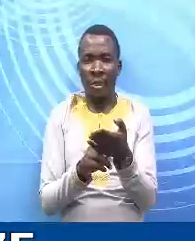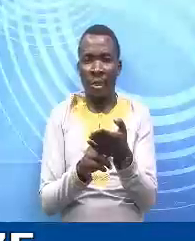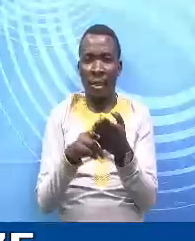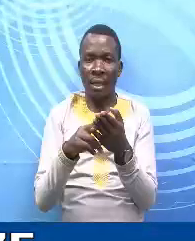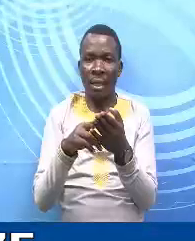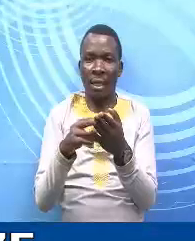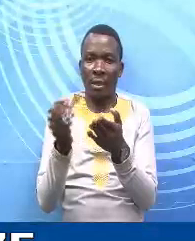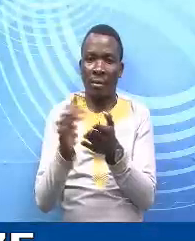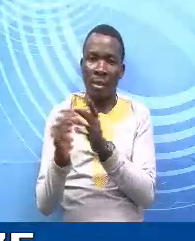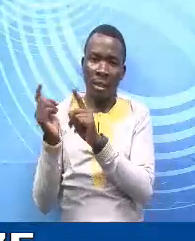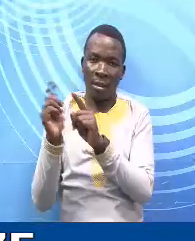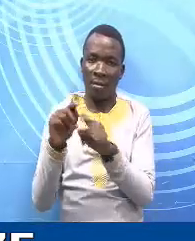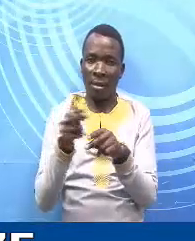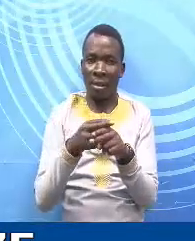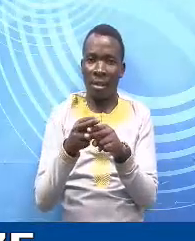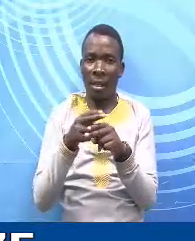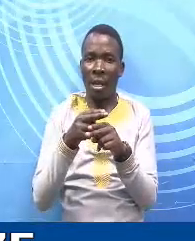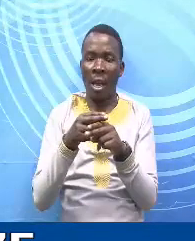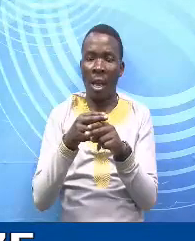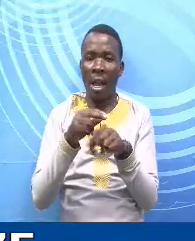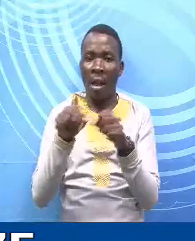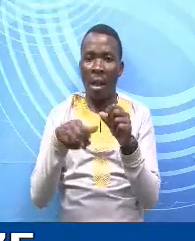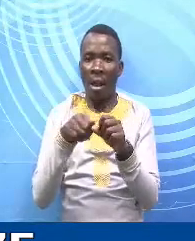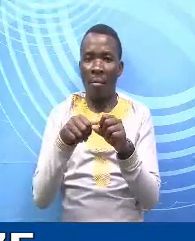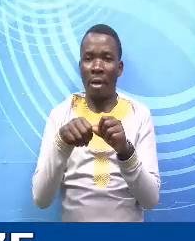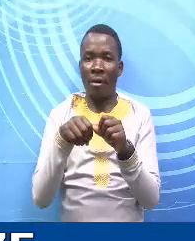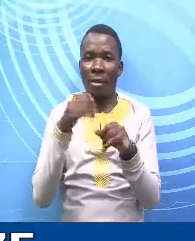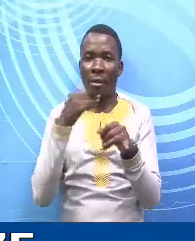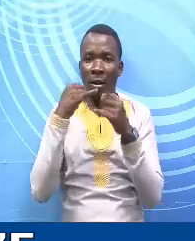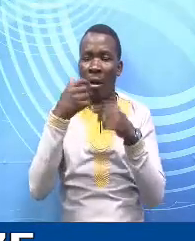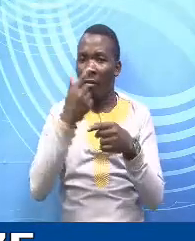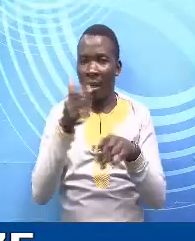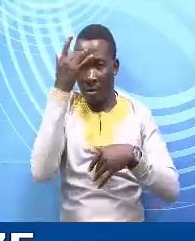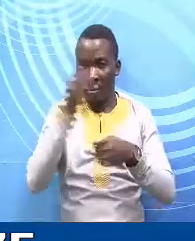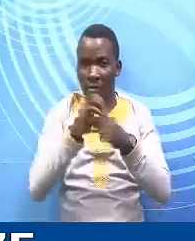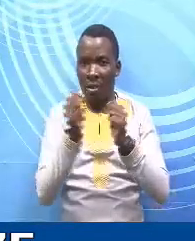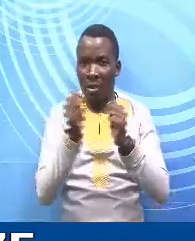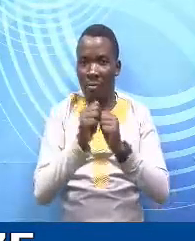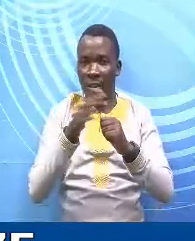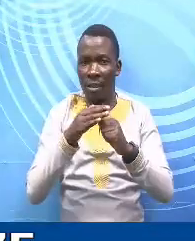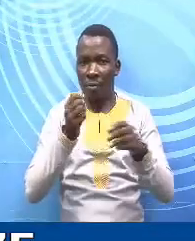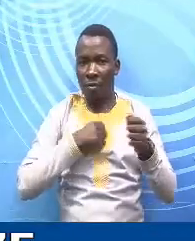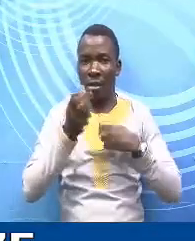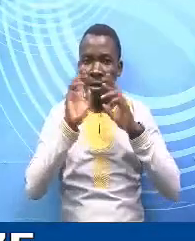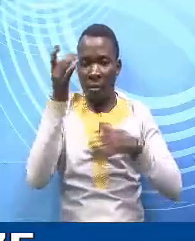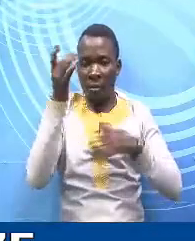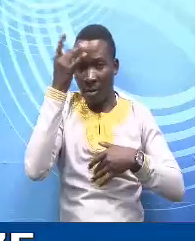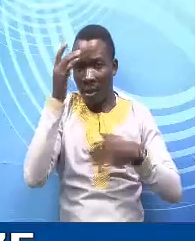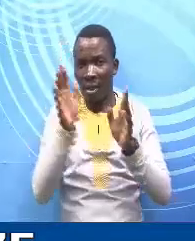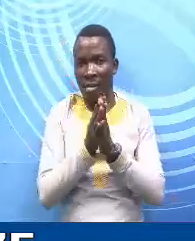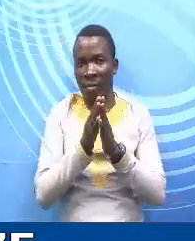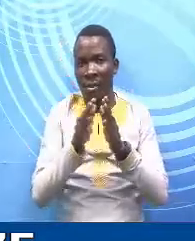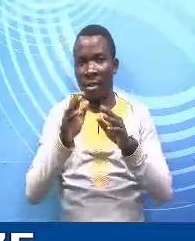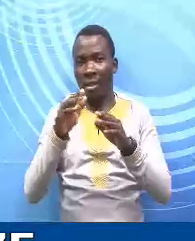Reka tugaruke mu kanya gatoya tugaruka ku makuru avuga ku ndwara COVID-19 mu Rwanda tureba abanduye ndetse